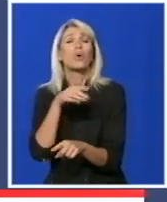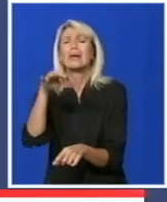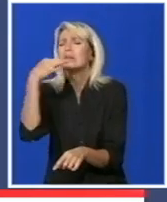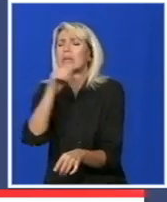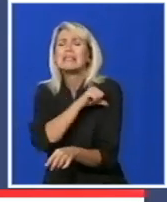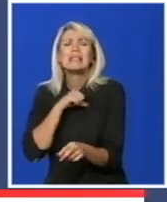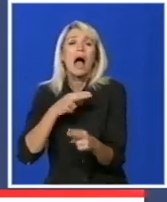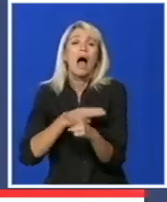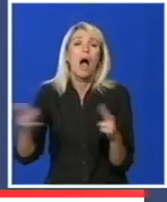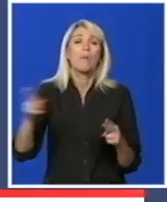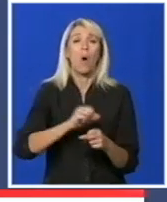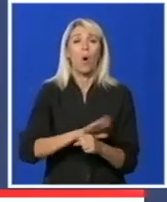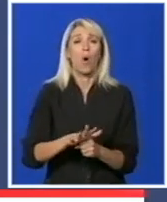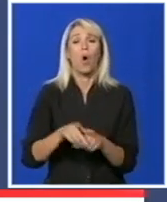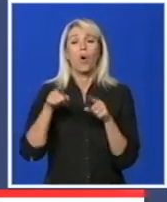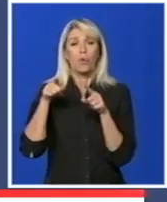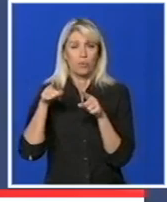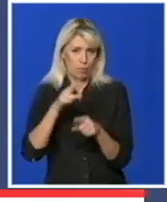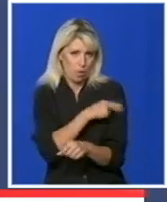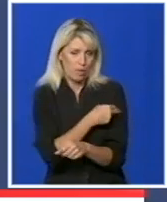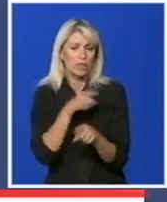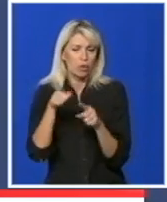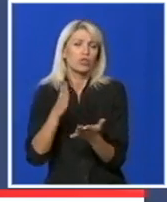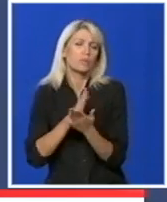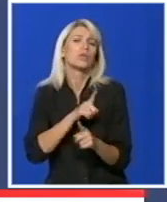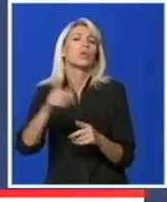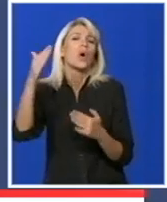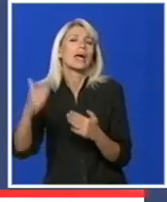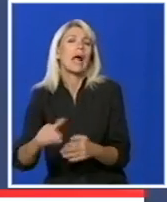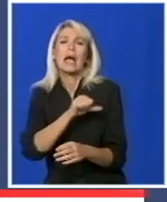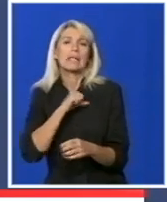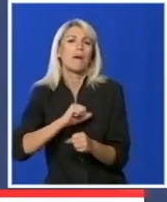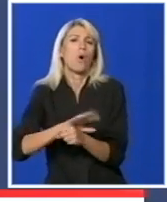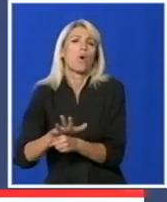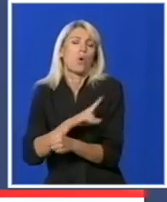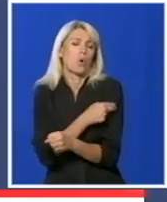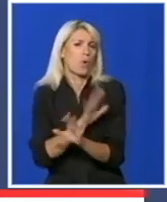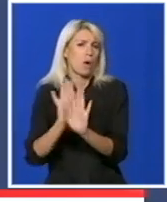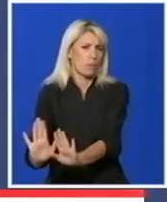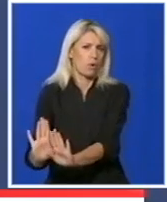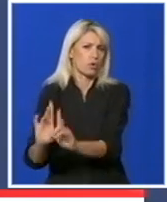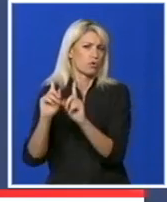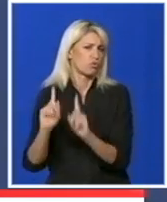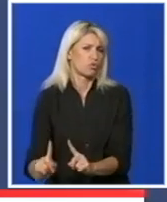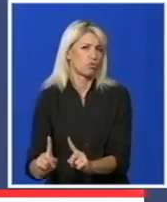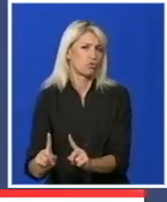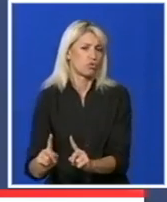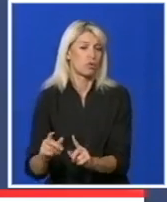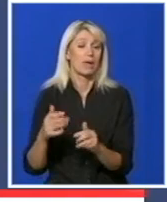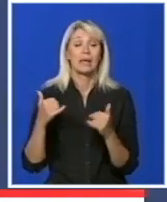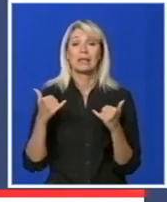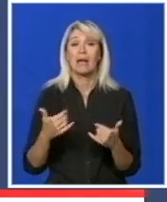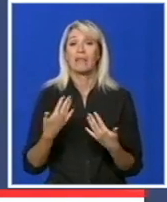dok poslednji pacijenti iz njih ne izađu. Mi već imamo danas da su dve COVID bolnice